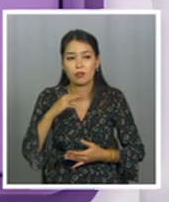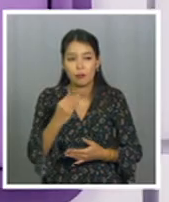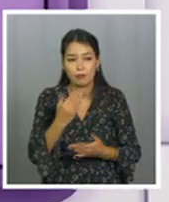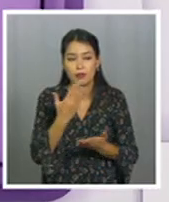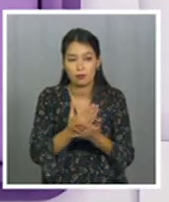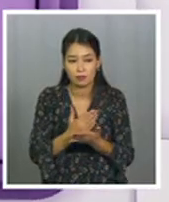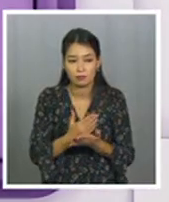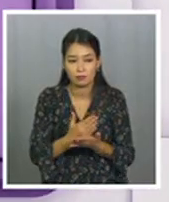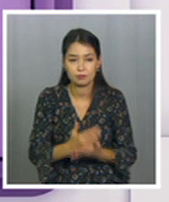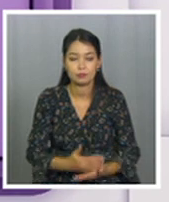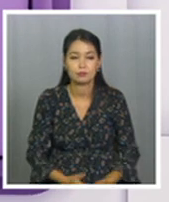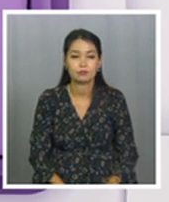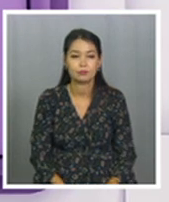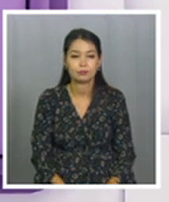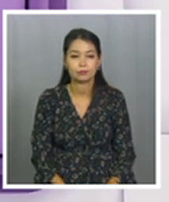табылады.